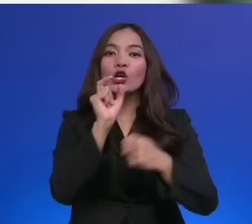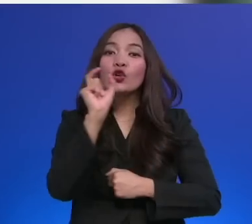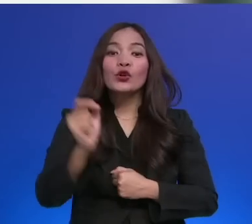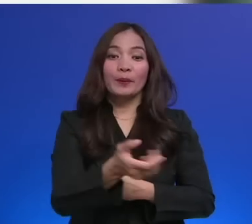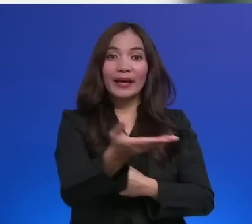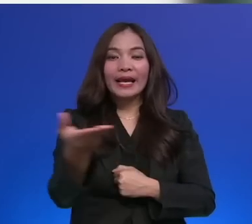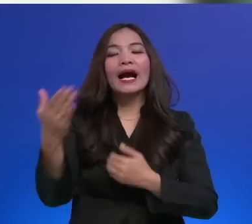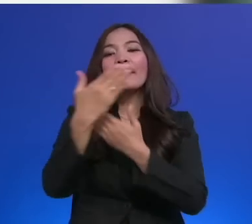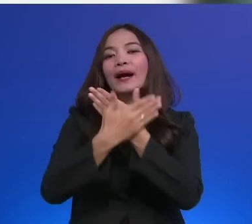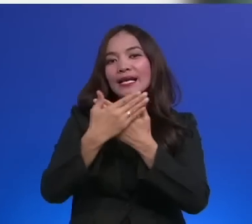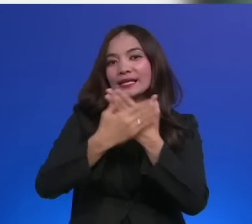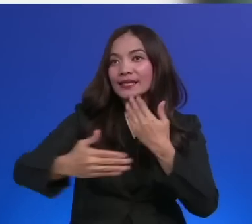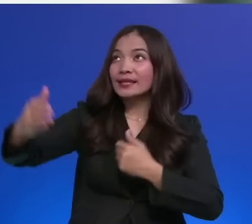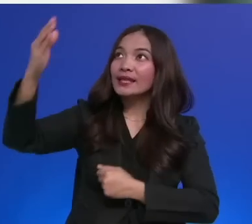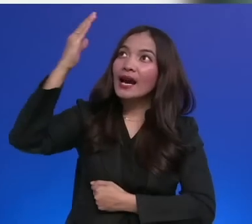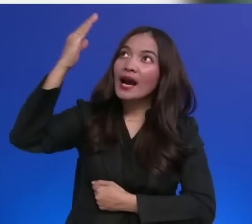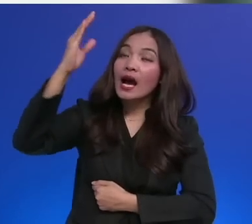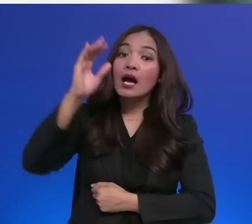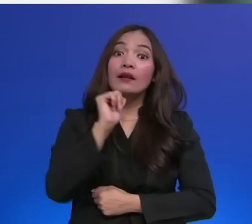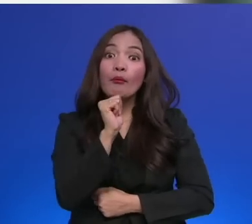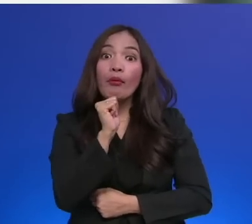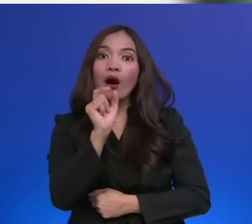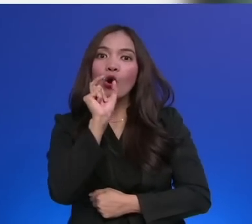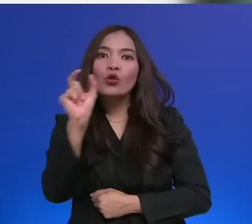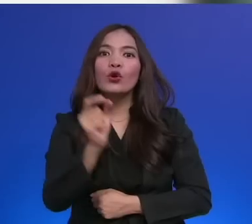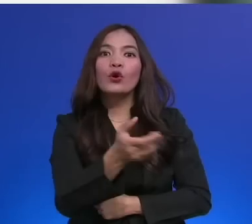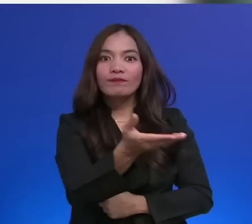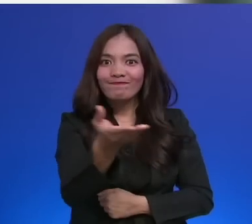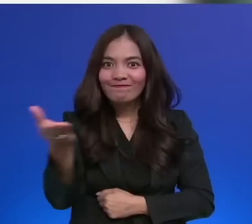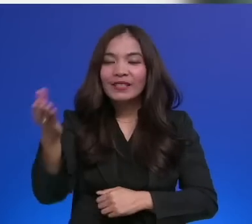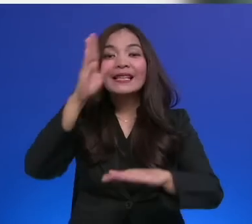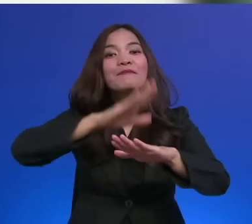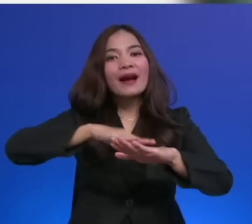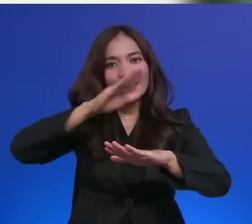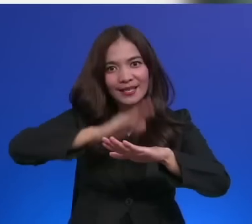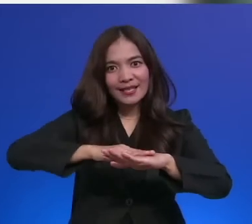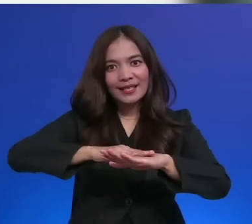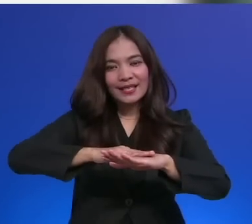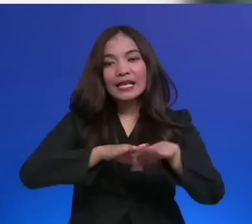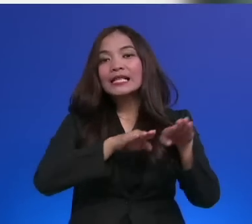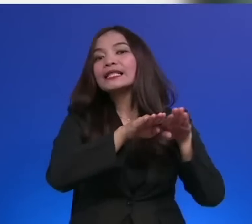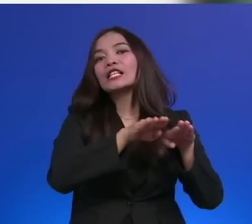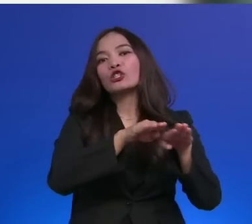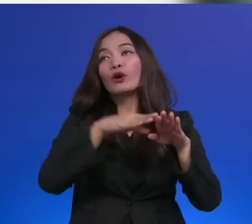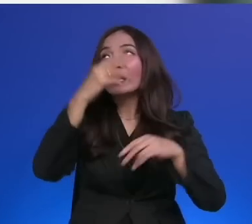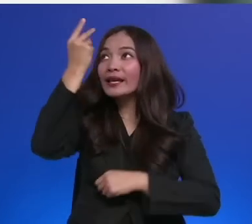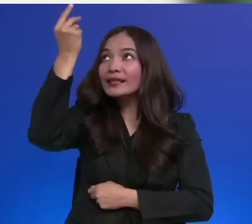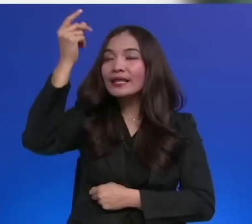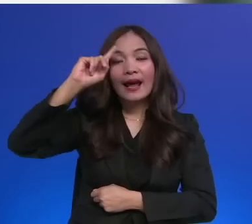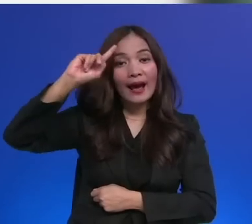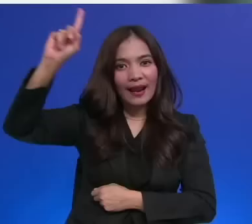yang mengasihi Dia, yaitu bagi mereka yang terpanggil sesuai dengan rencana